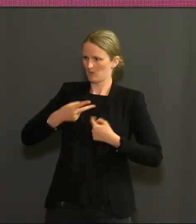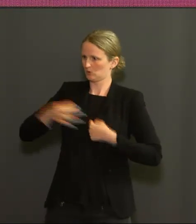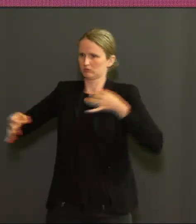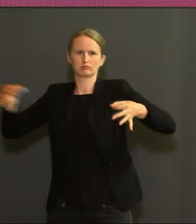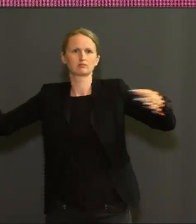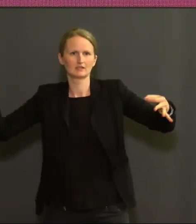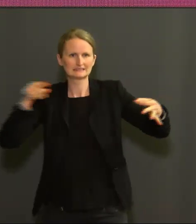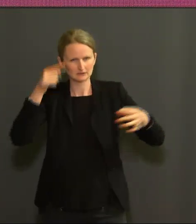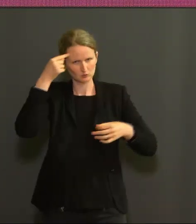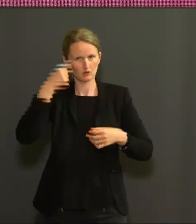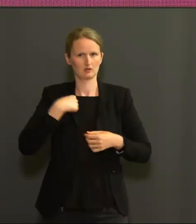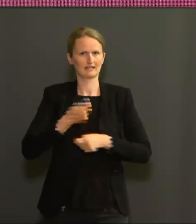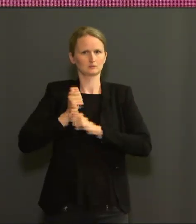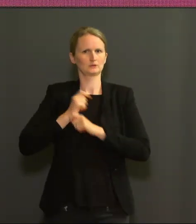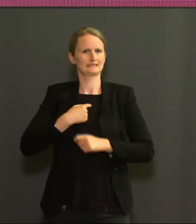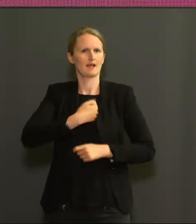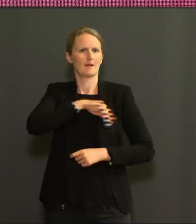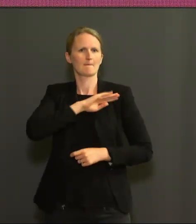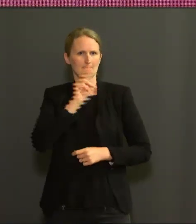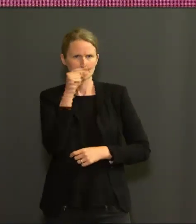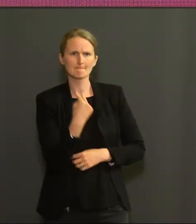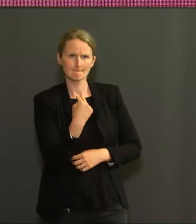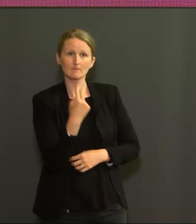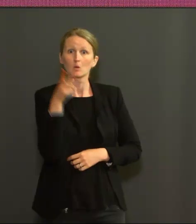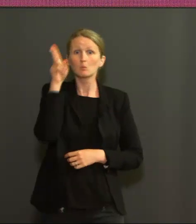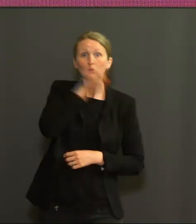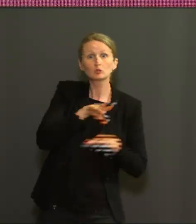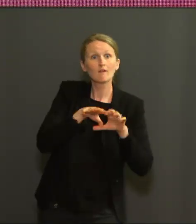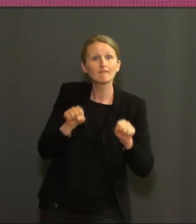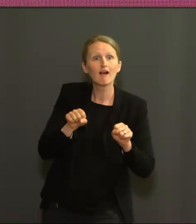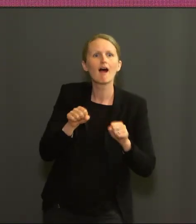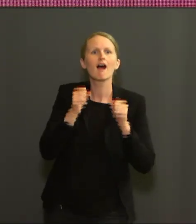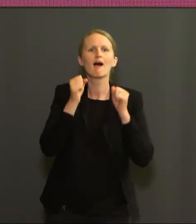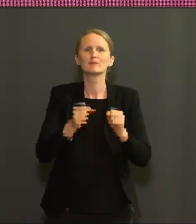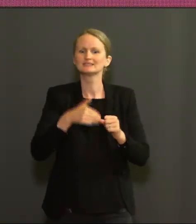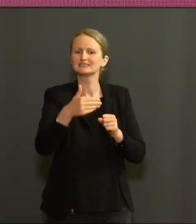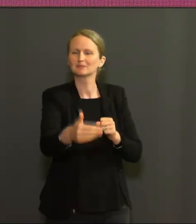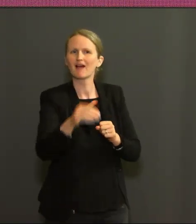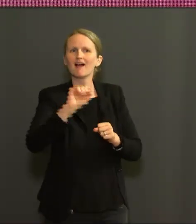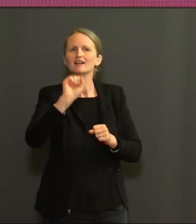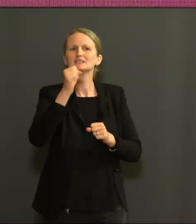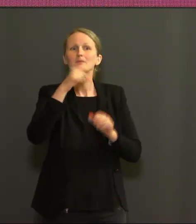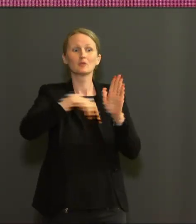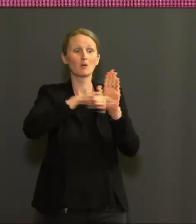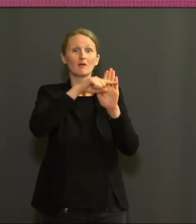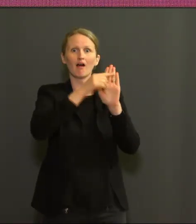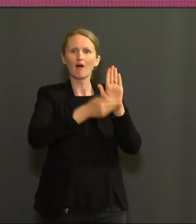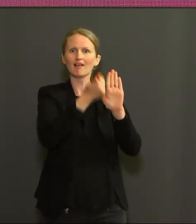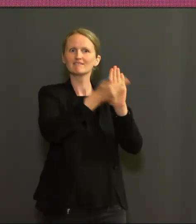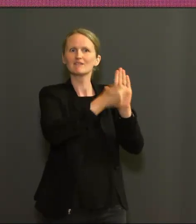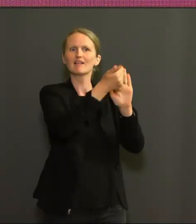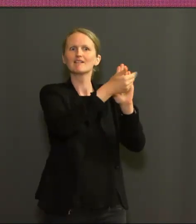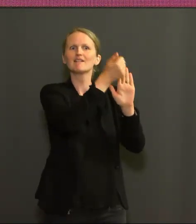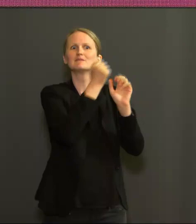nous reprendrons à la rentrée de septembre, allégée de nombreuses restrictions. Par